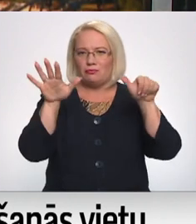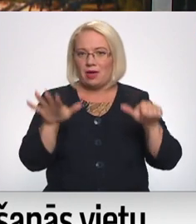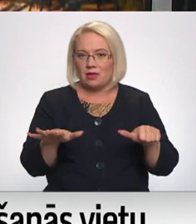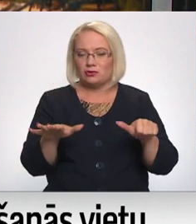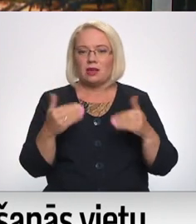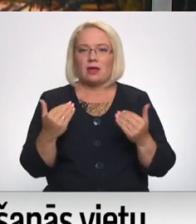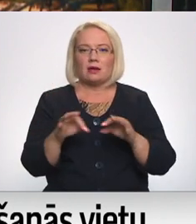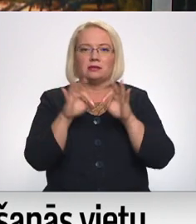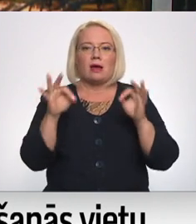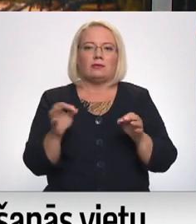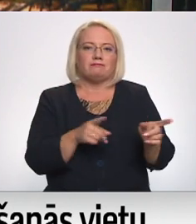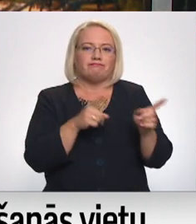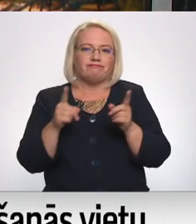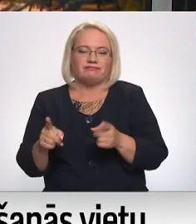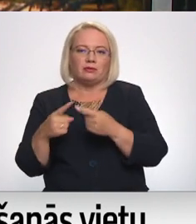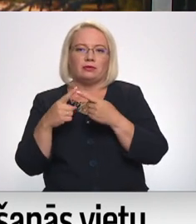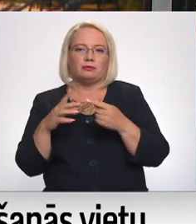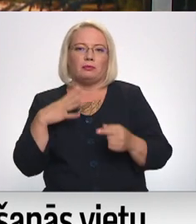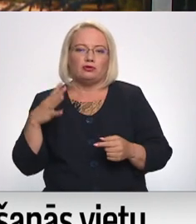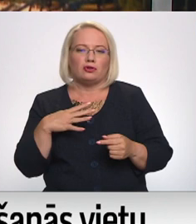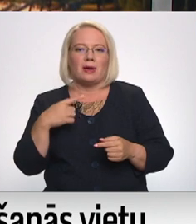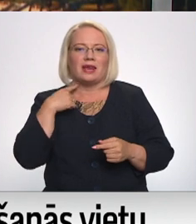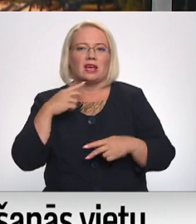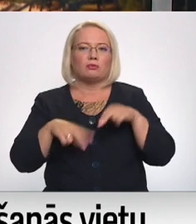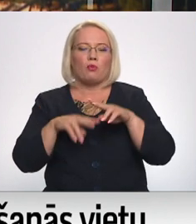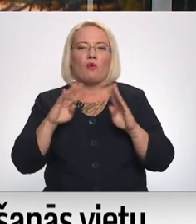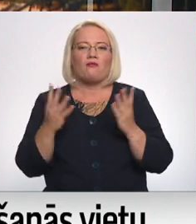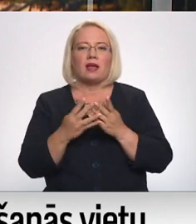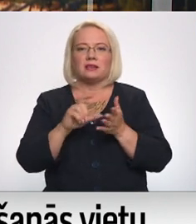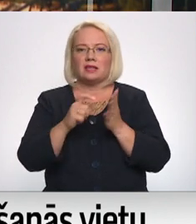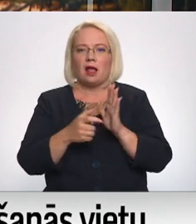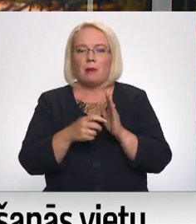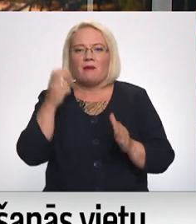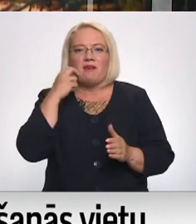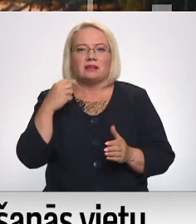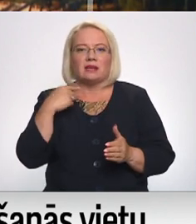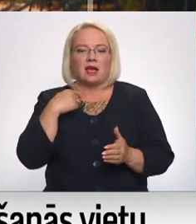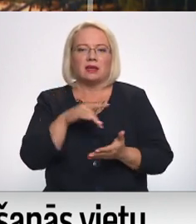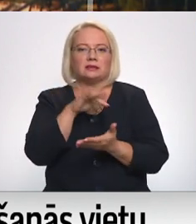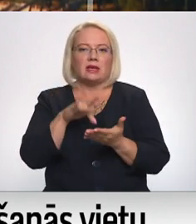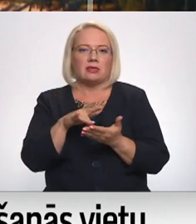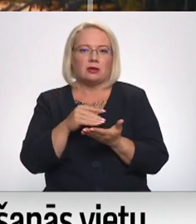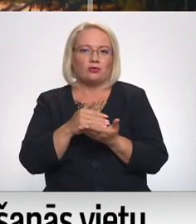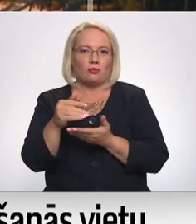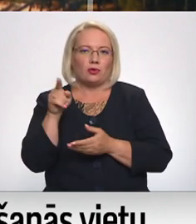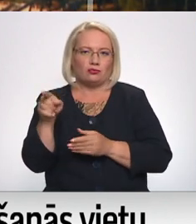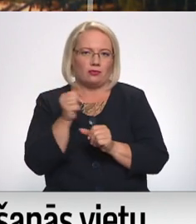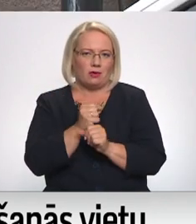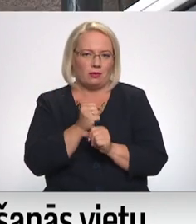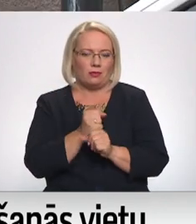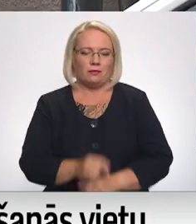sāksies pārvākšanās uz bijušajām Rīgas būvvaldes telpām Vecrīgā, kur centrs strādās turpmāk. Vairāk stāst Vita Anstrate.